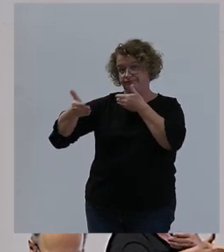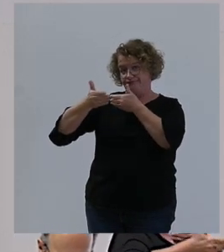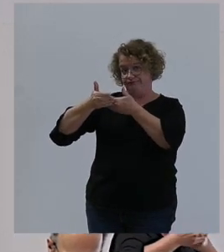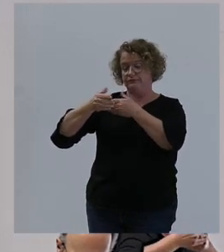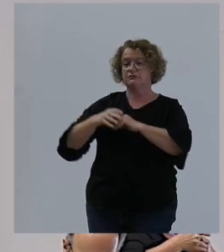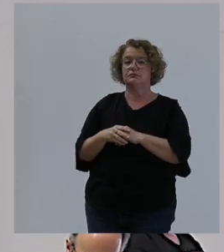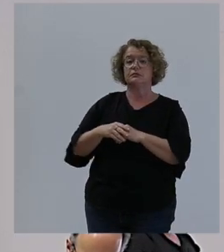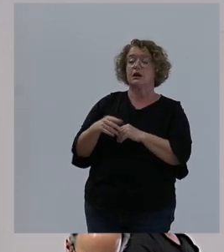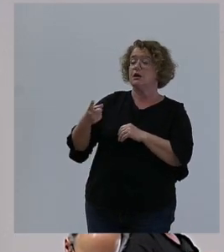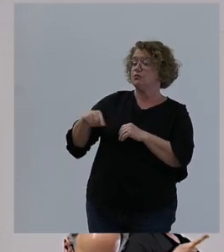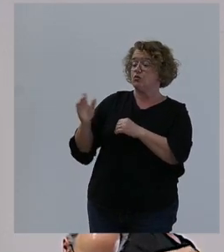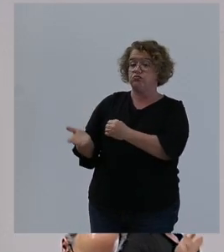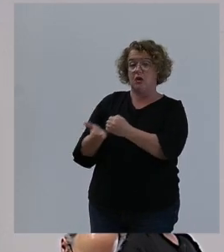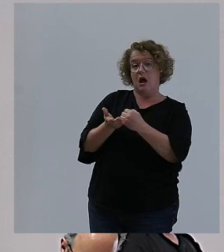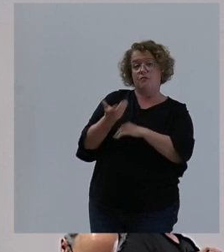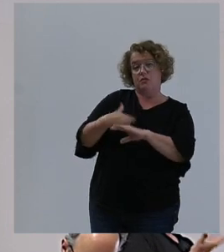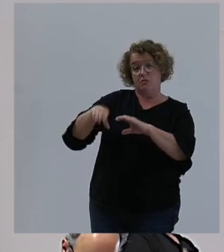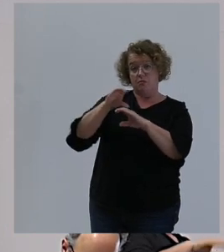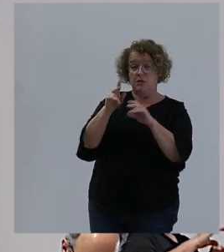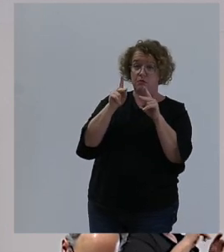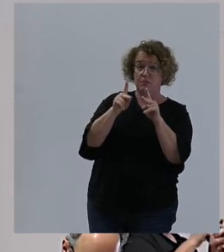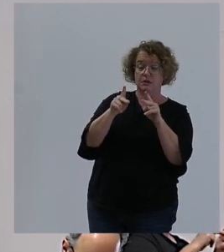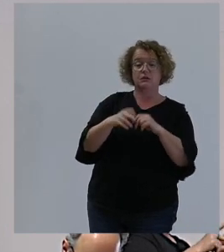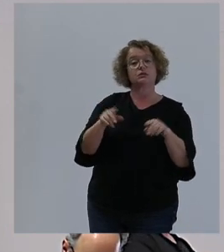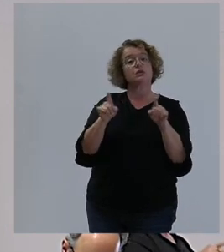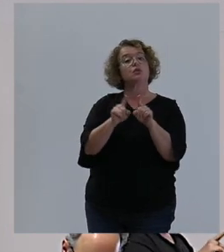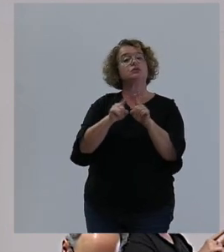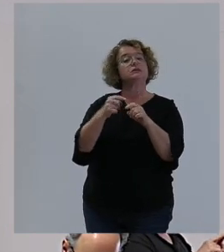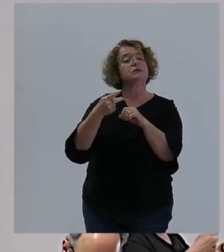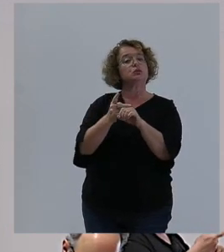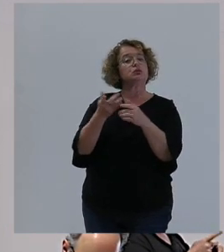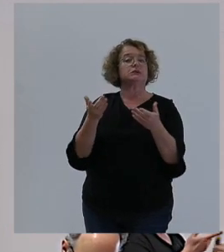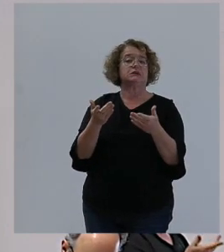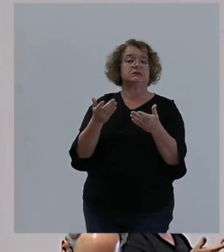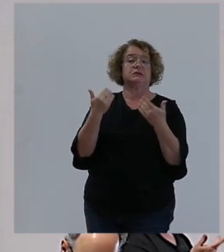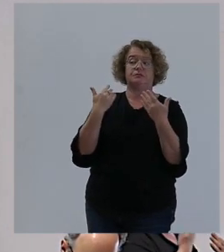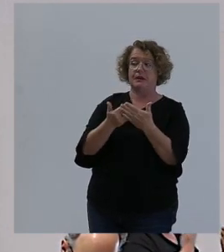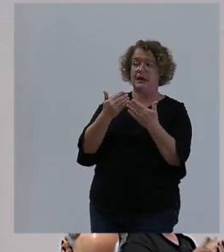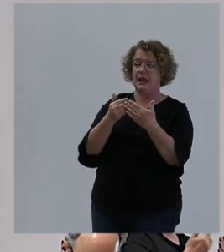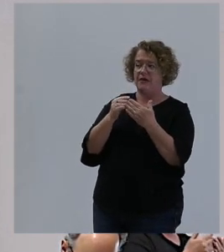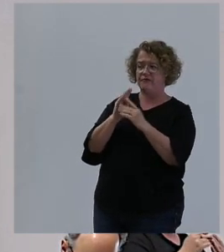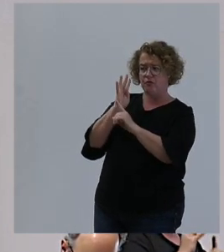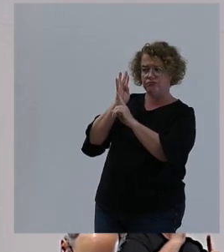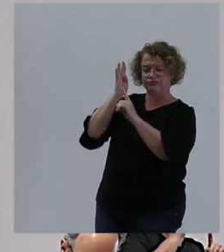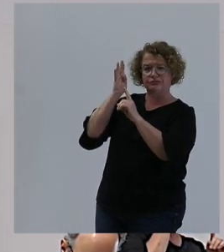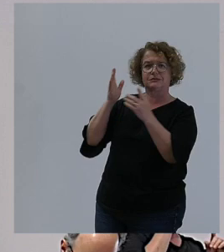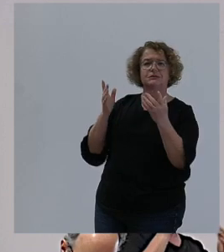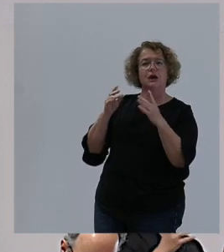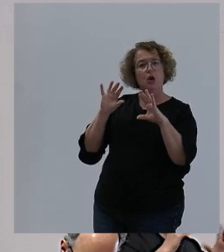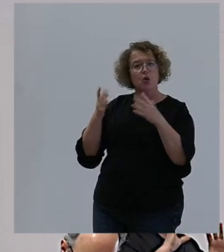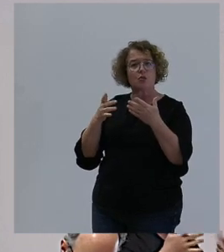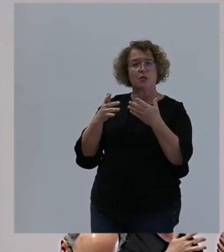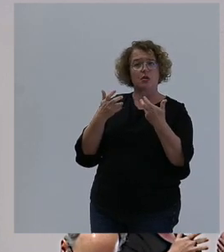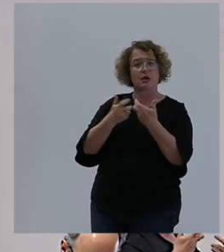être aussi à la fois des outils d'appui à notre pédagogie, mais aussi des outils dont il faut saisir les contours en termes notamment de